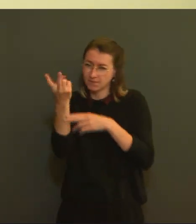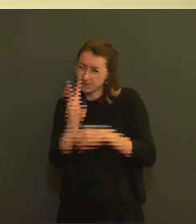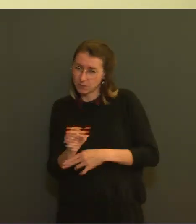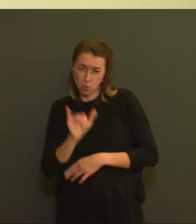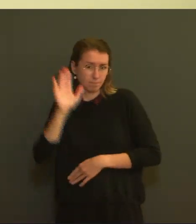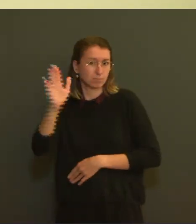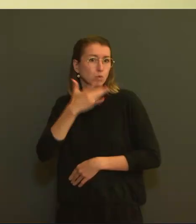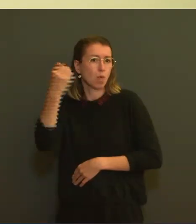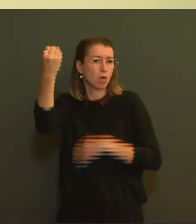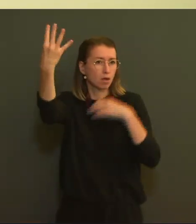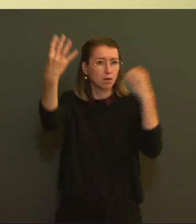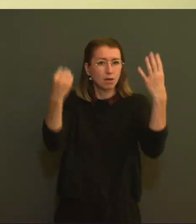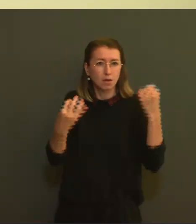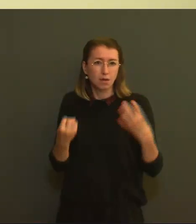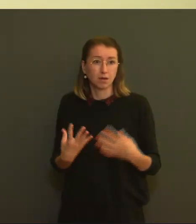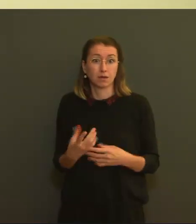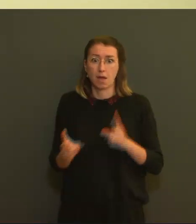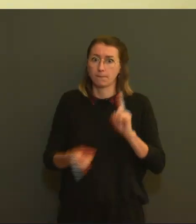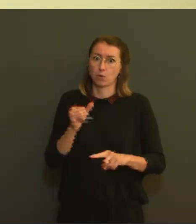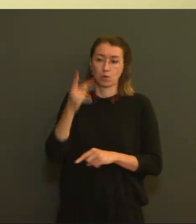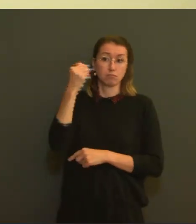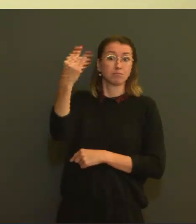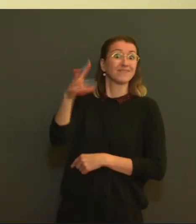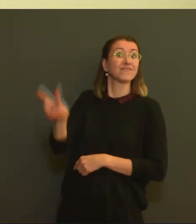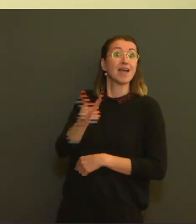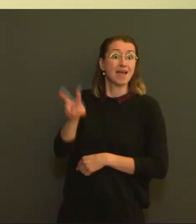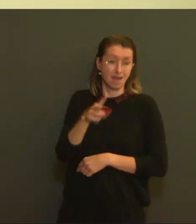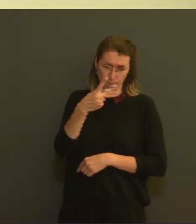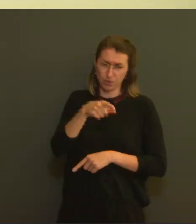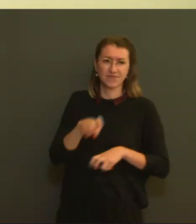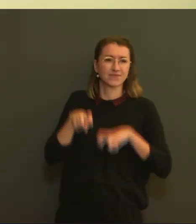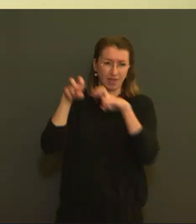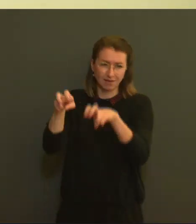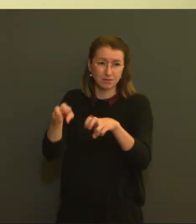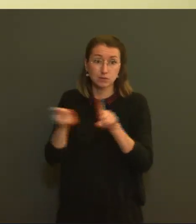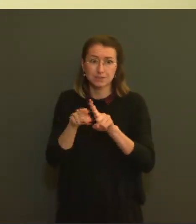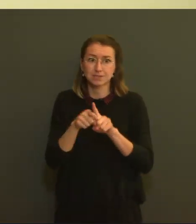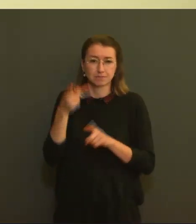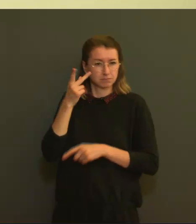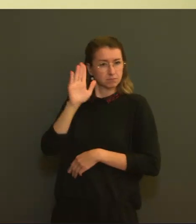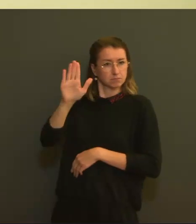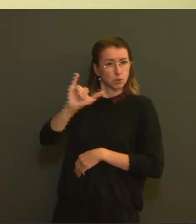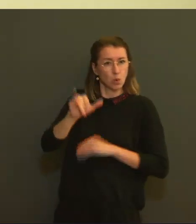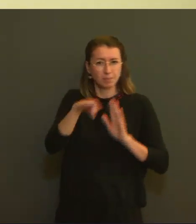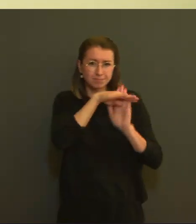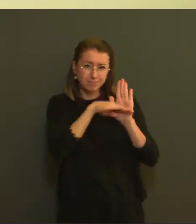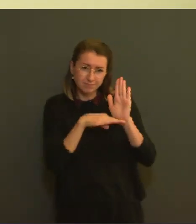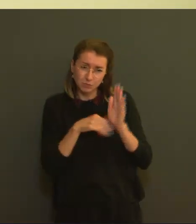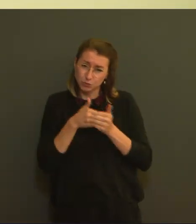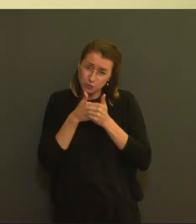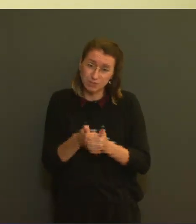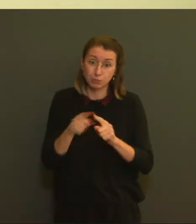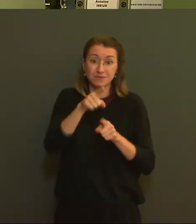et respectez les règles de base à tout moment, même à l'étranger. Je vous remercie pour votre